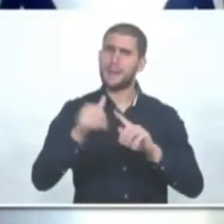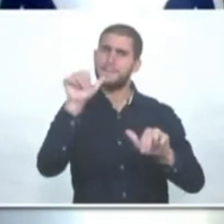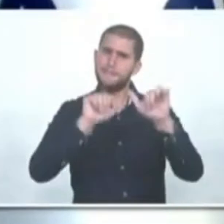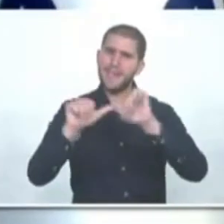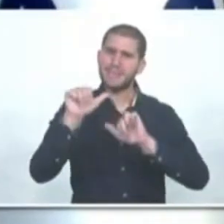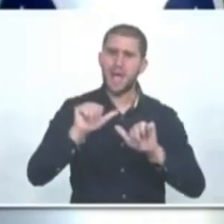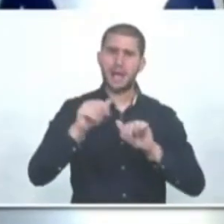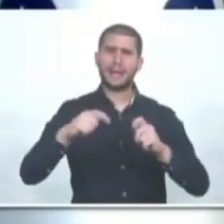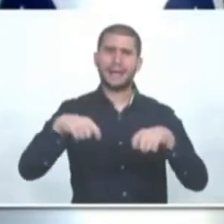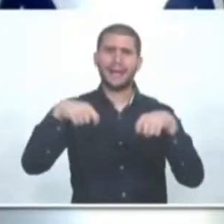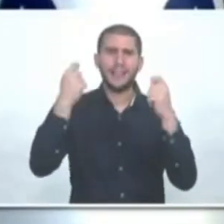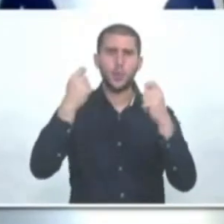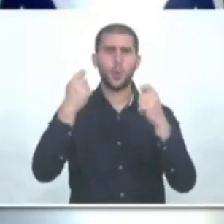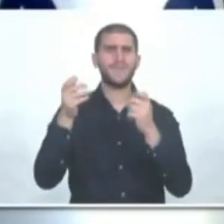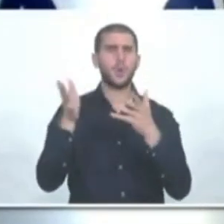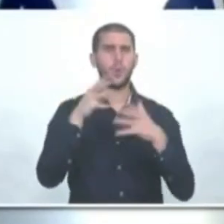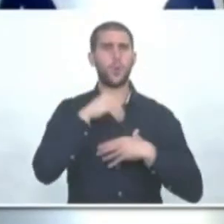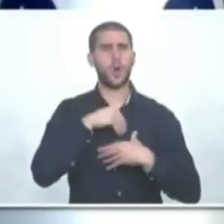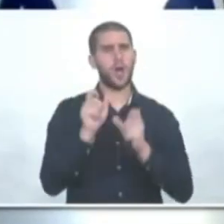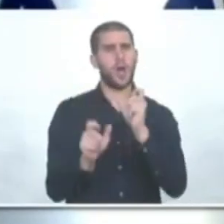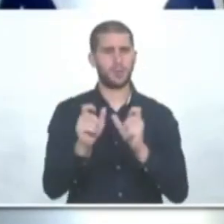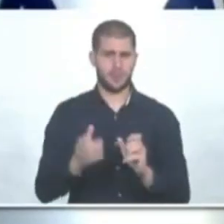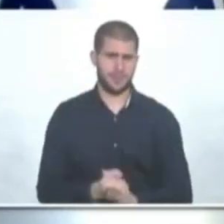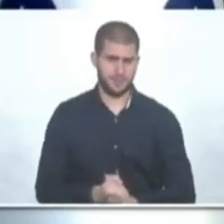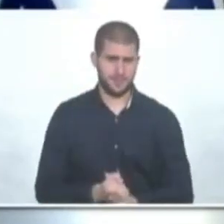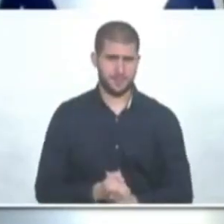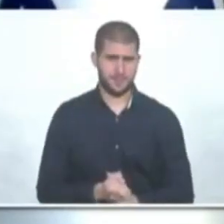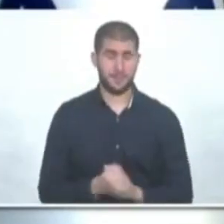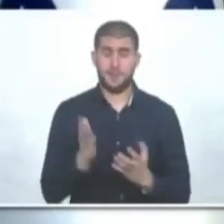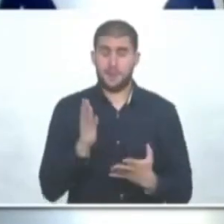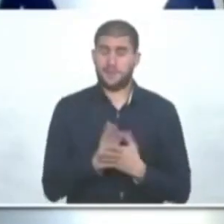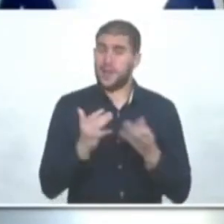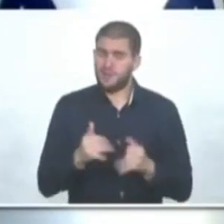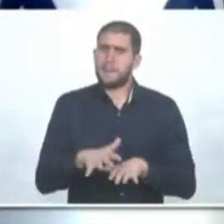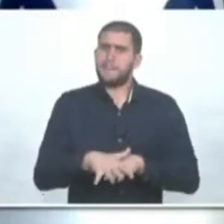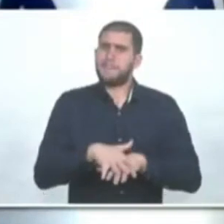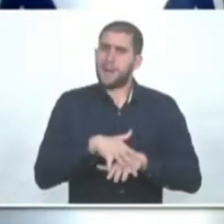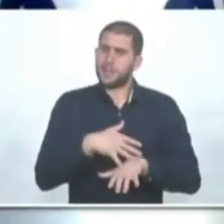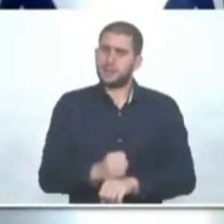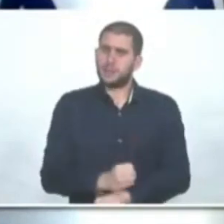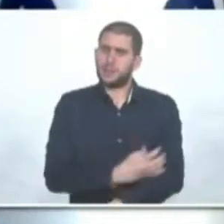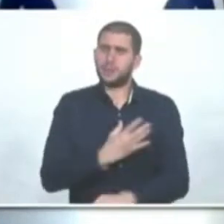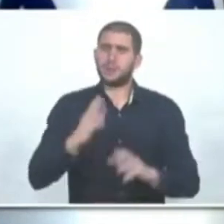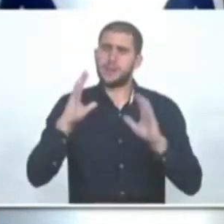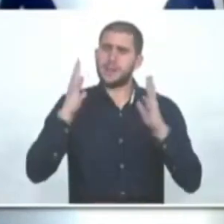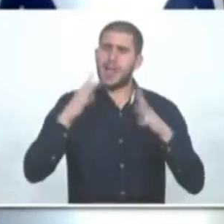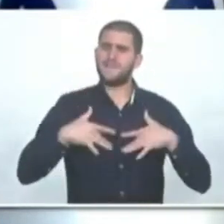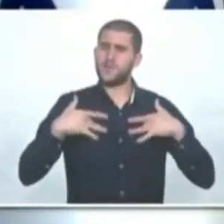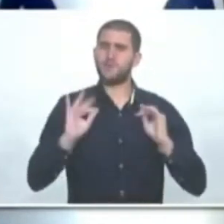מדע, חינוך ורוח אדם. כבר עכשיו אנחנו מרגישים את התלהבות הקהילה